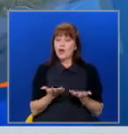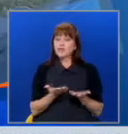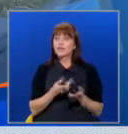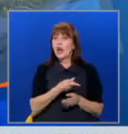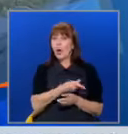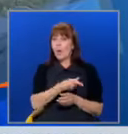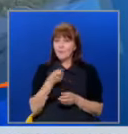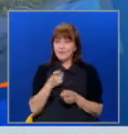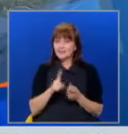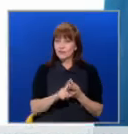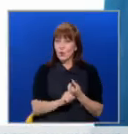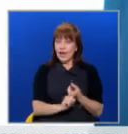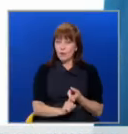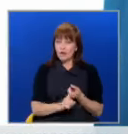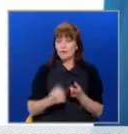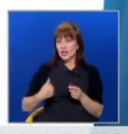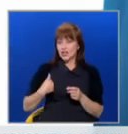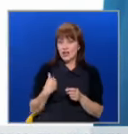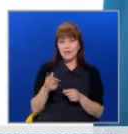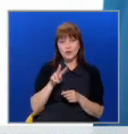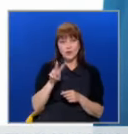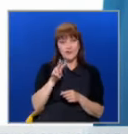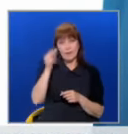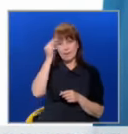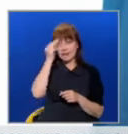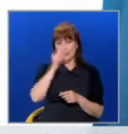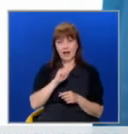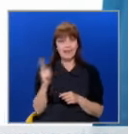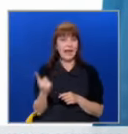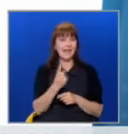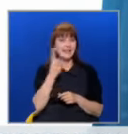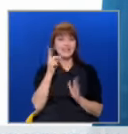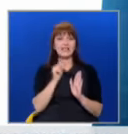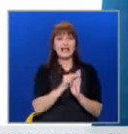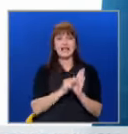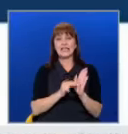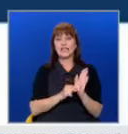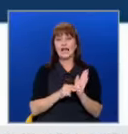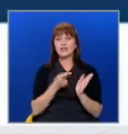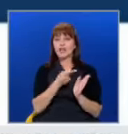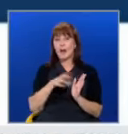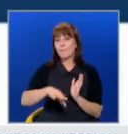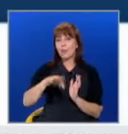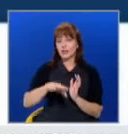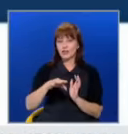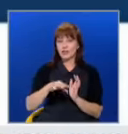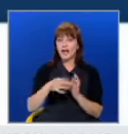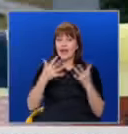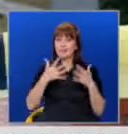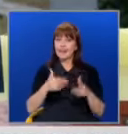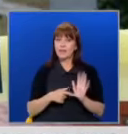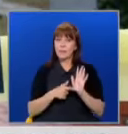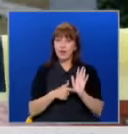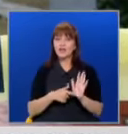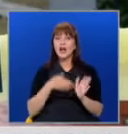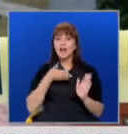убийството на Красимир Каменов Къру, съпругата му и още двама българи не е била единствената задача на килърите. Данни от разследването показват, че от